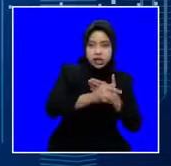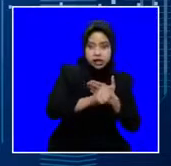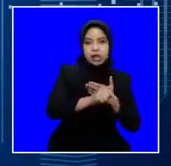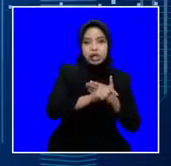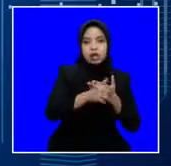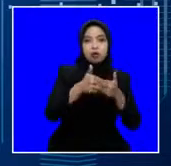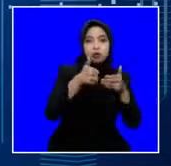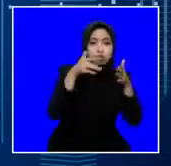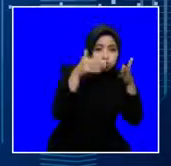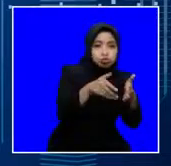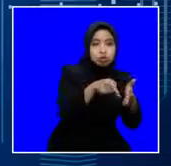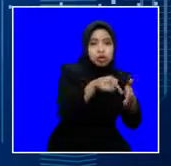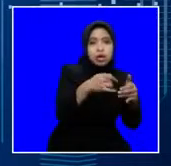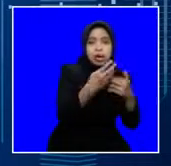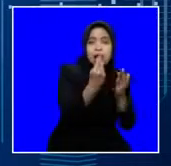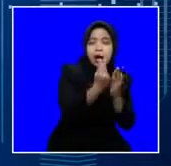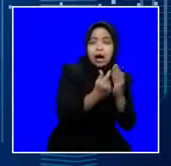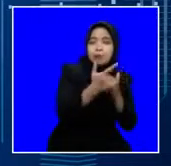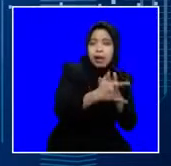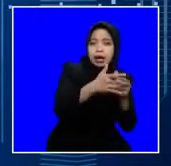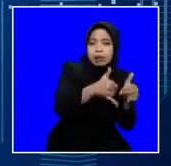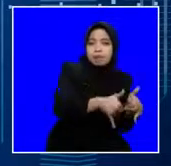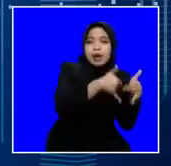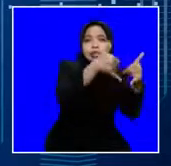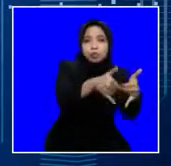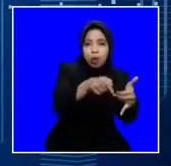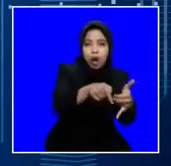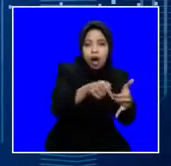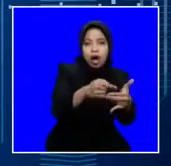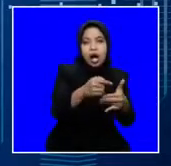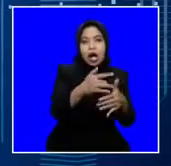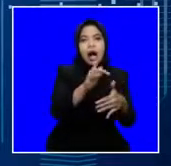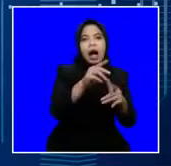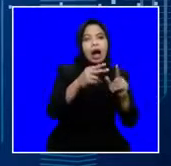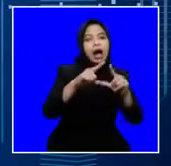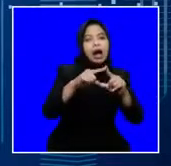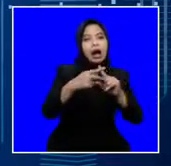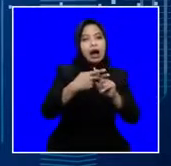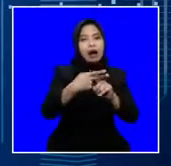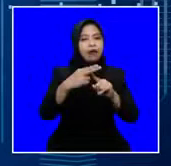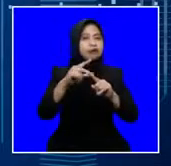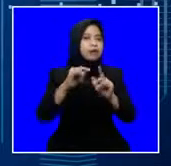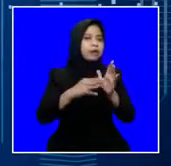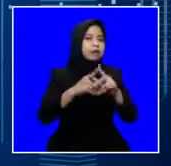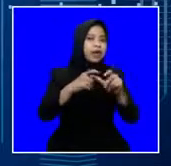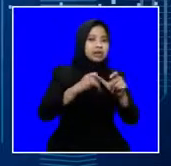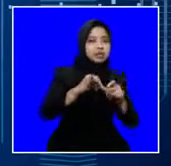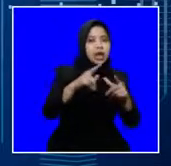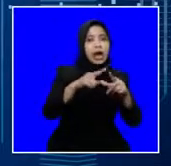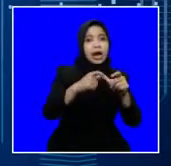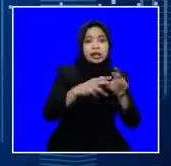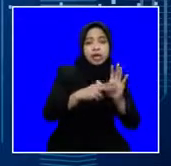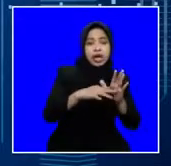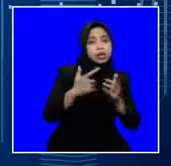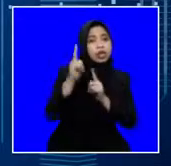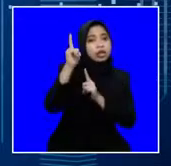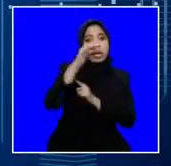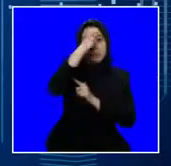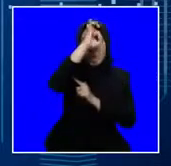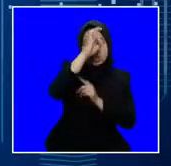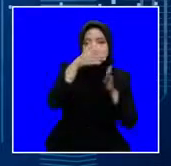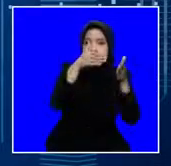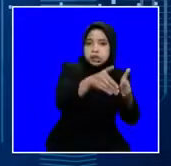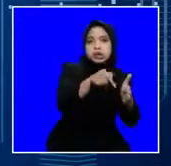membiayai beasiswa, baik yang sifatnya reguler, afirmasi, maupun untuk ASN TNI Polri,